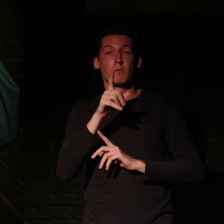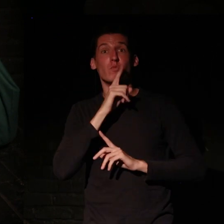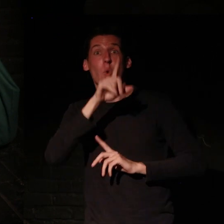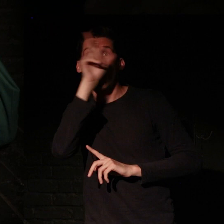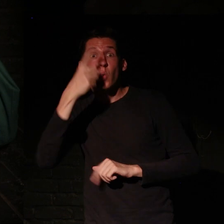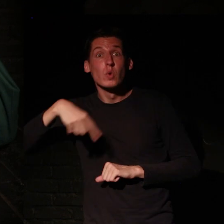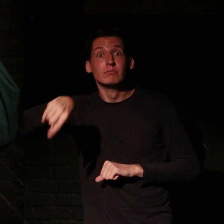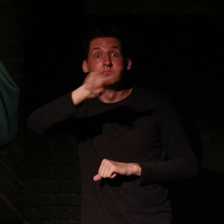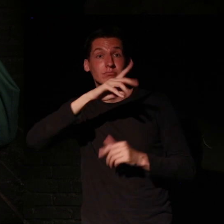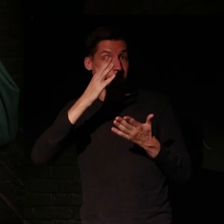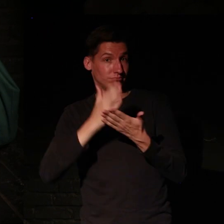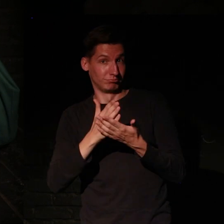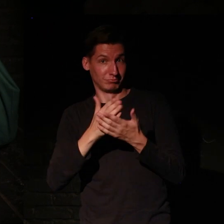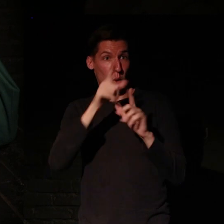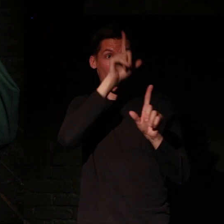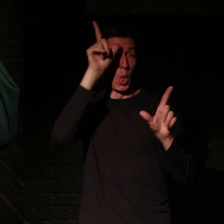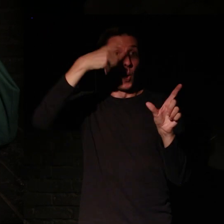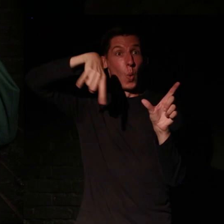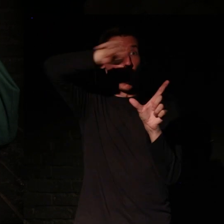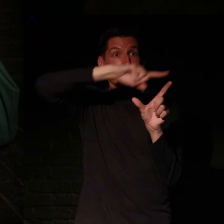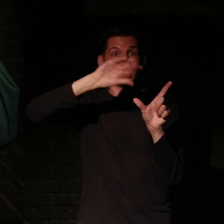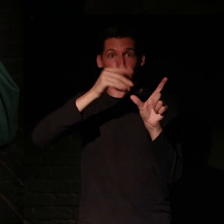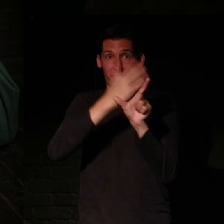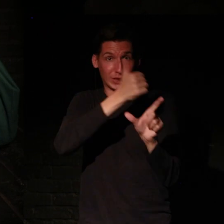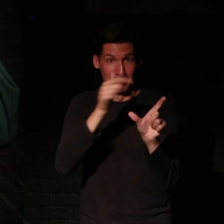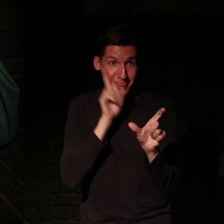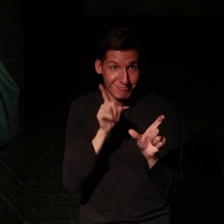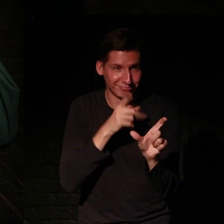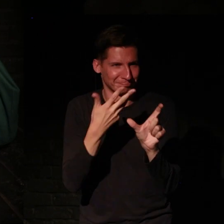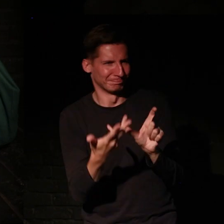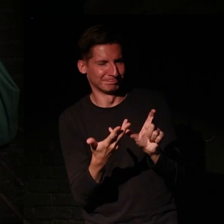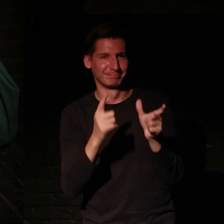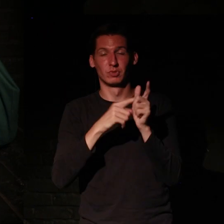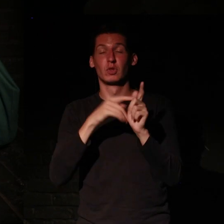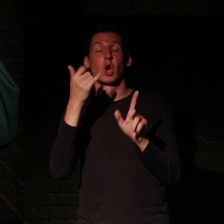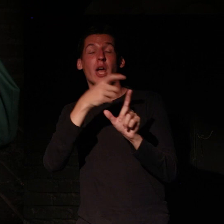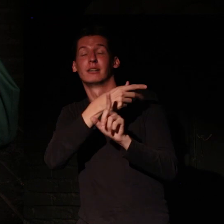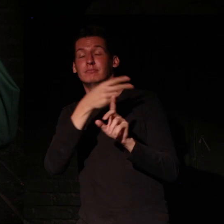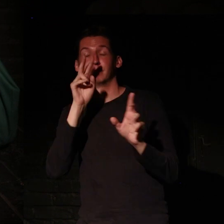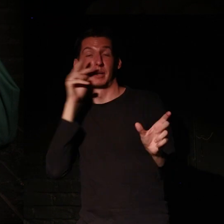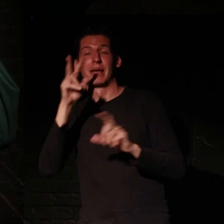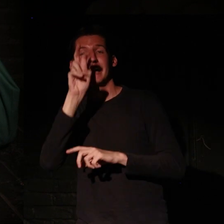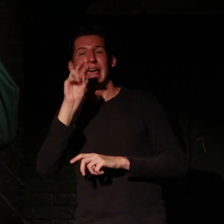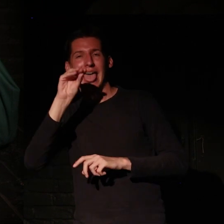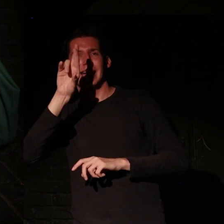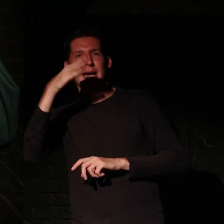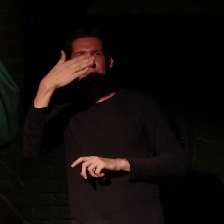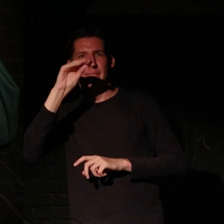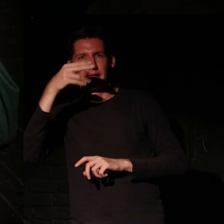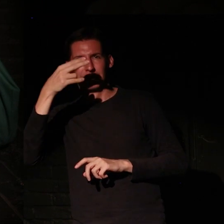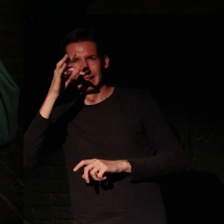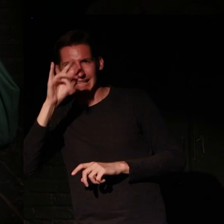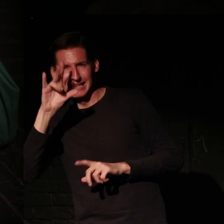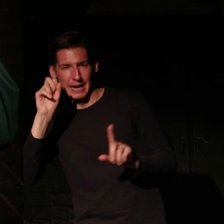byli tylko mężczyźni. Z perspektywy hermeneutyki podejrzeń rzeczywiście